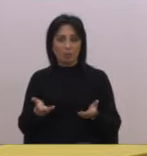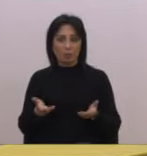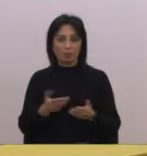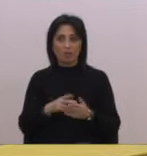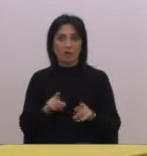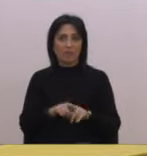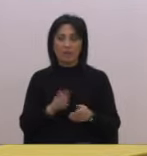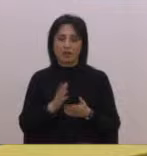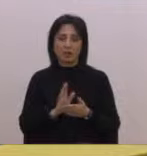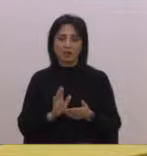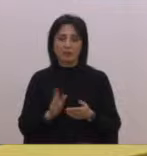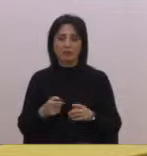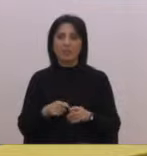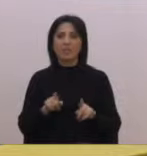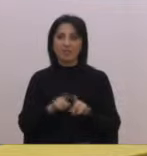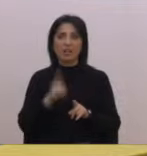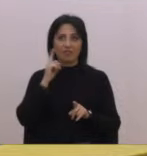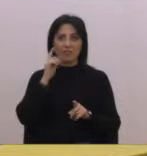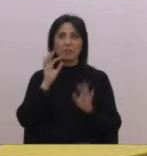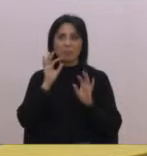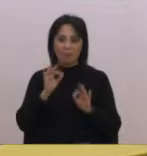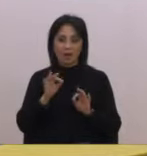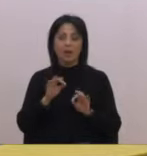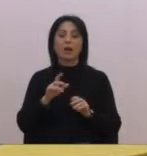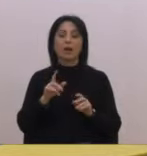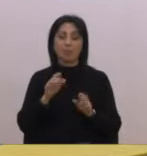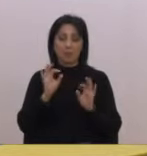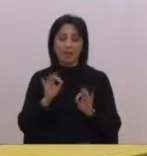არ არის, თუმცა ისიც გვესმის, რომ მართლაც მიდის